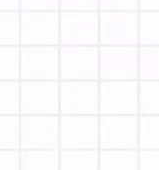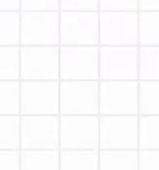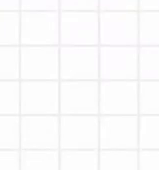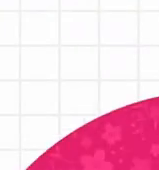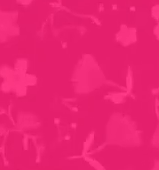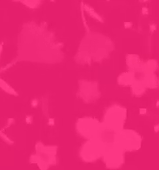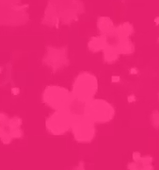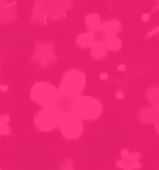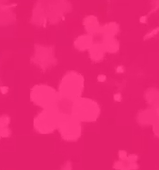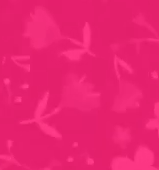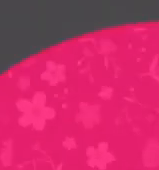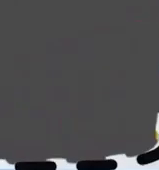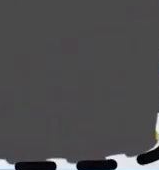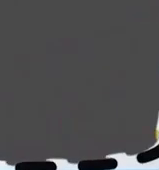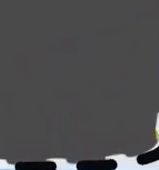xxx.co.id